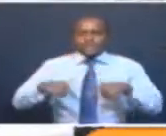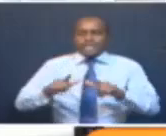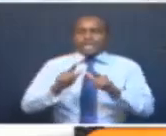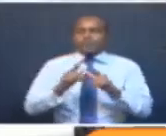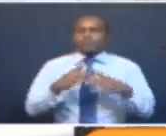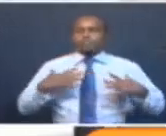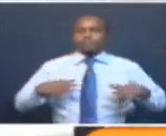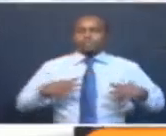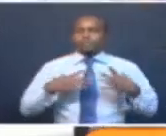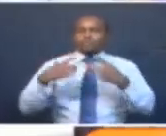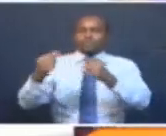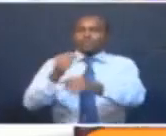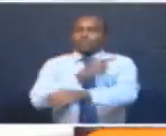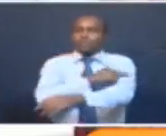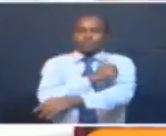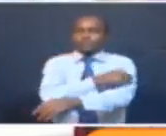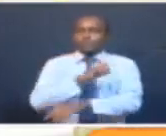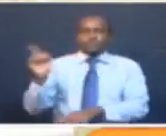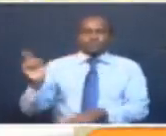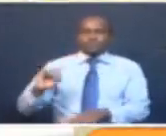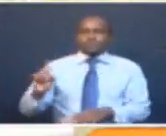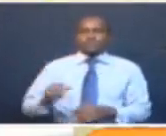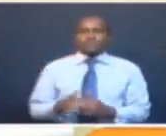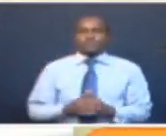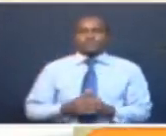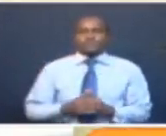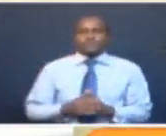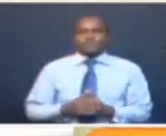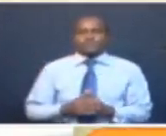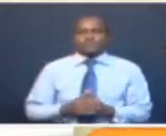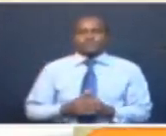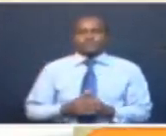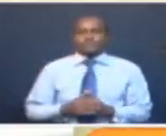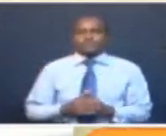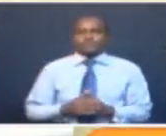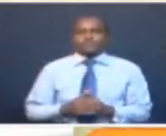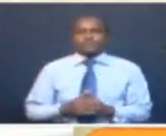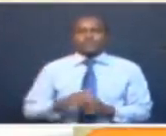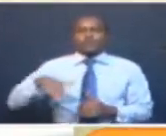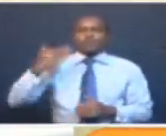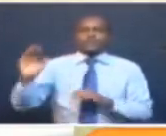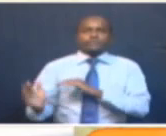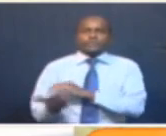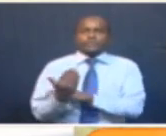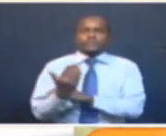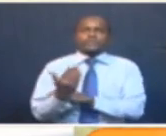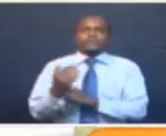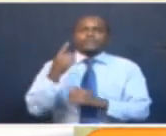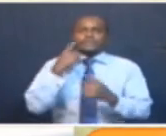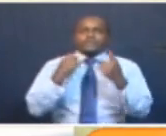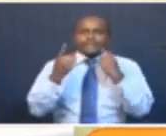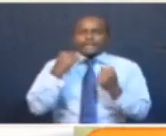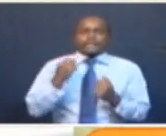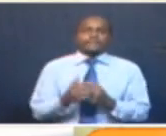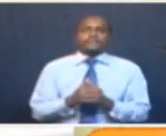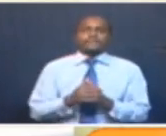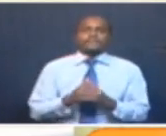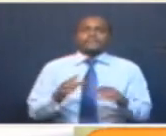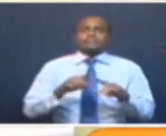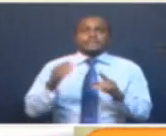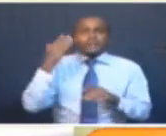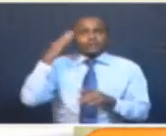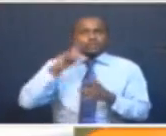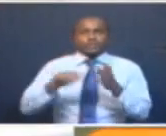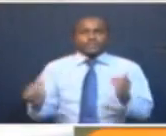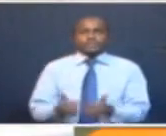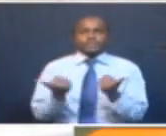wafuasi wake kutafuta matibabu hospitalini. He was always crying morning for him, but I don't know